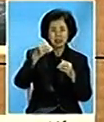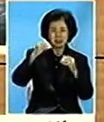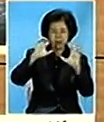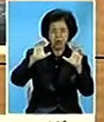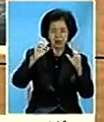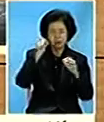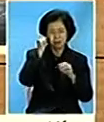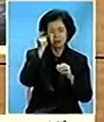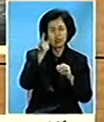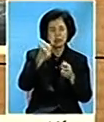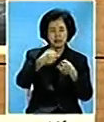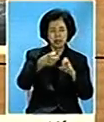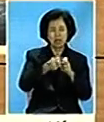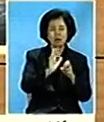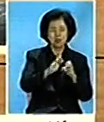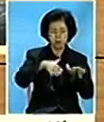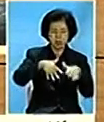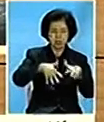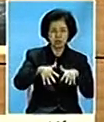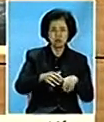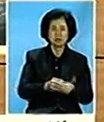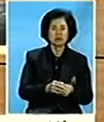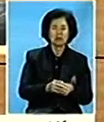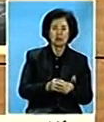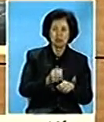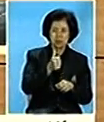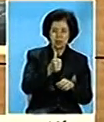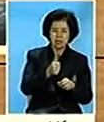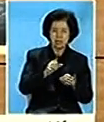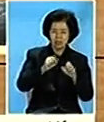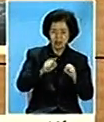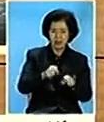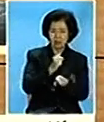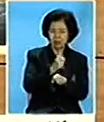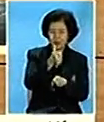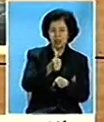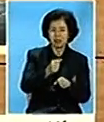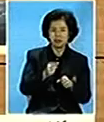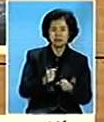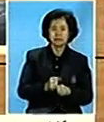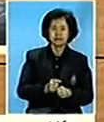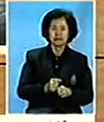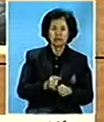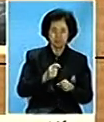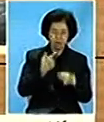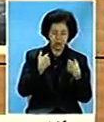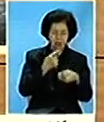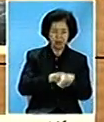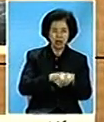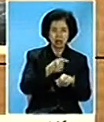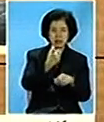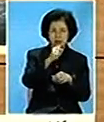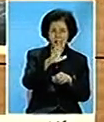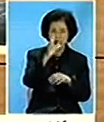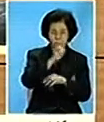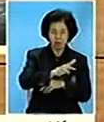ความเข้าใจในปัญหาของประชาชนในฐานะผู้บริหารได้ดีและสามารถจะปฏิบัติได้เต็มที่นะครับเรามีเวลาเพียง15 วันถ้า